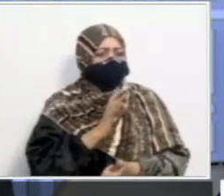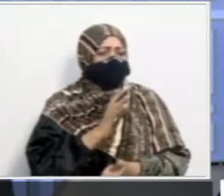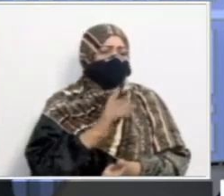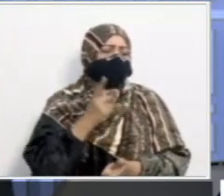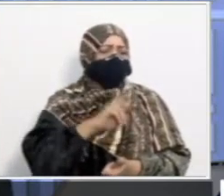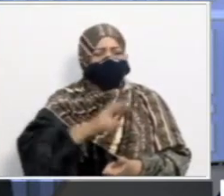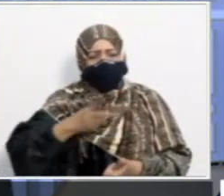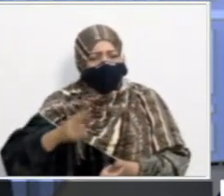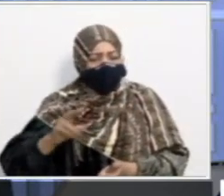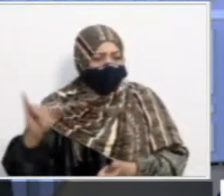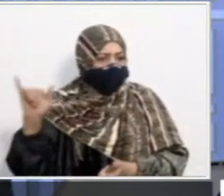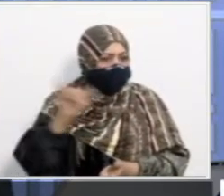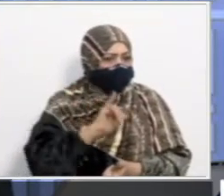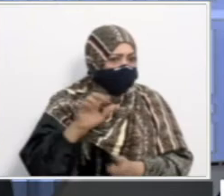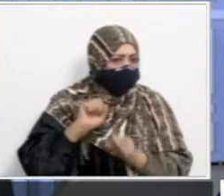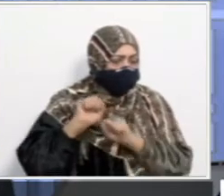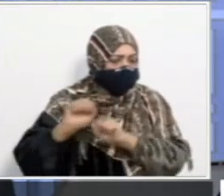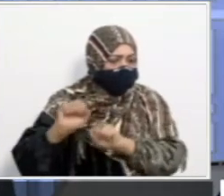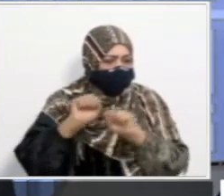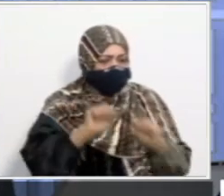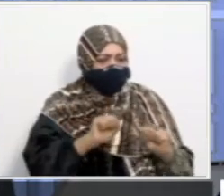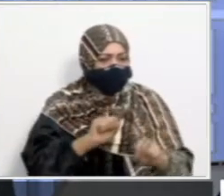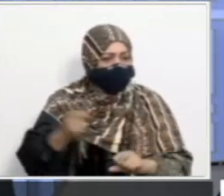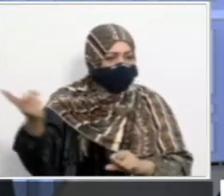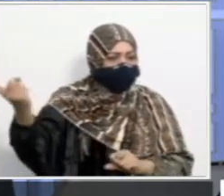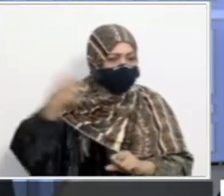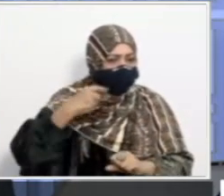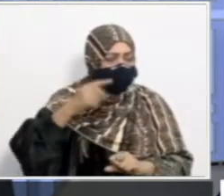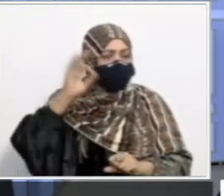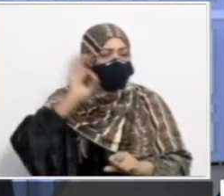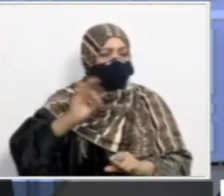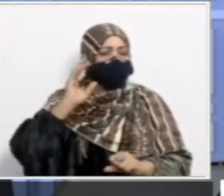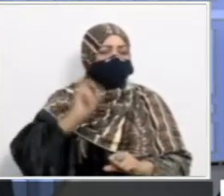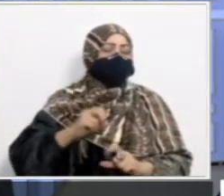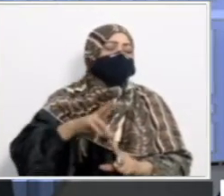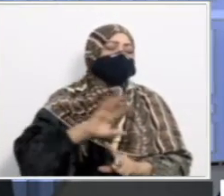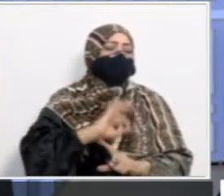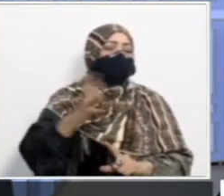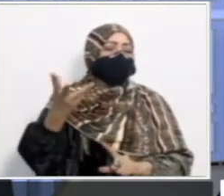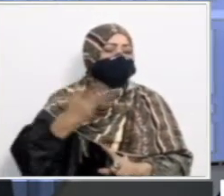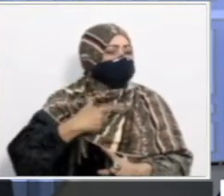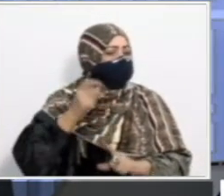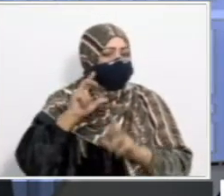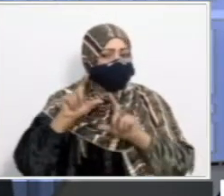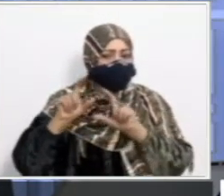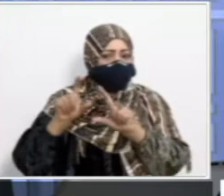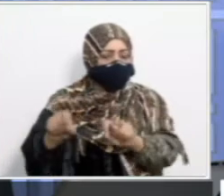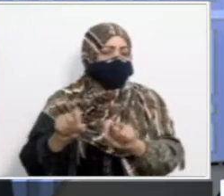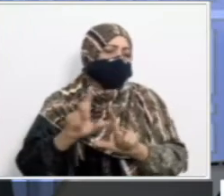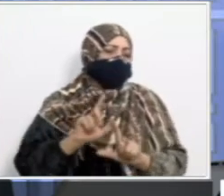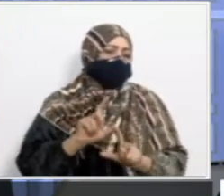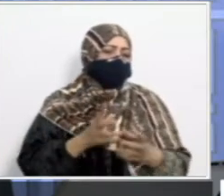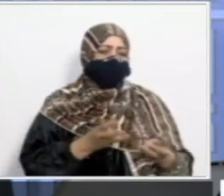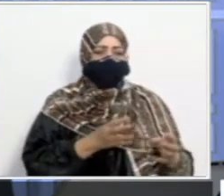بالمكلف مباشرة كل واحد يحتاج إليها، فهذا يعني هنا انصرف إلى هذا الدرس أولى من